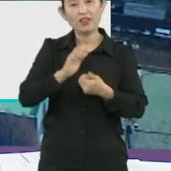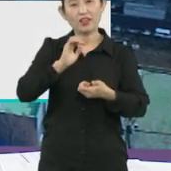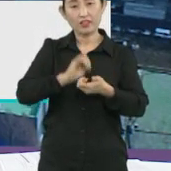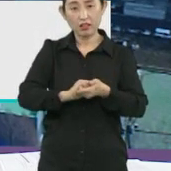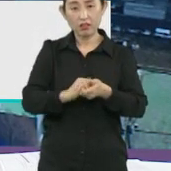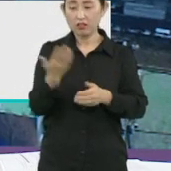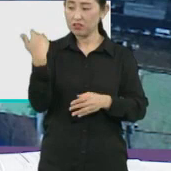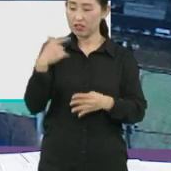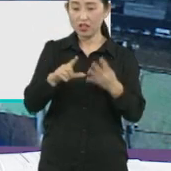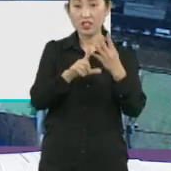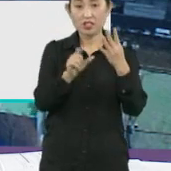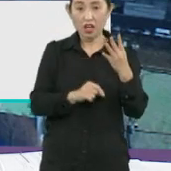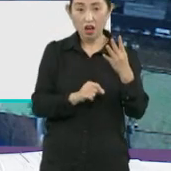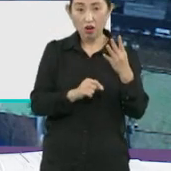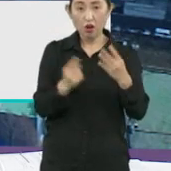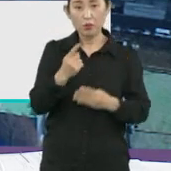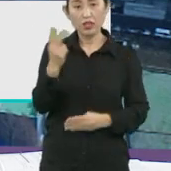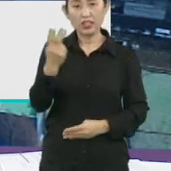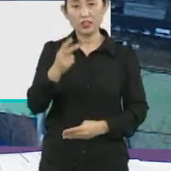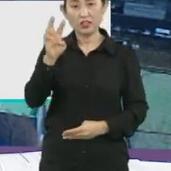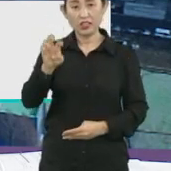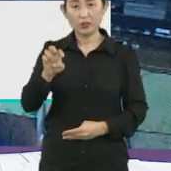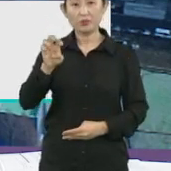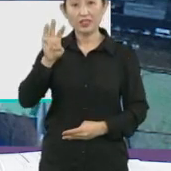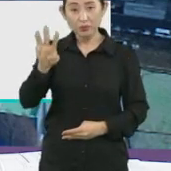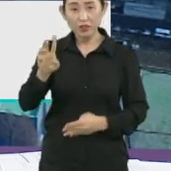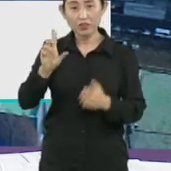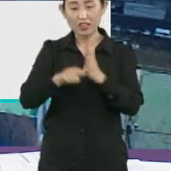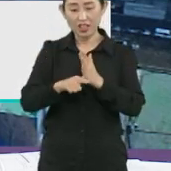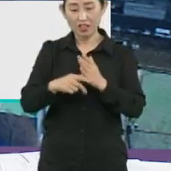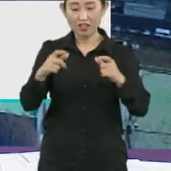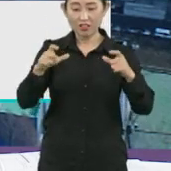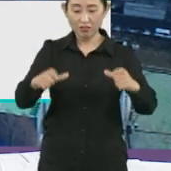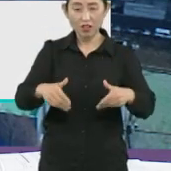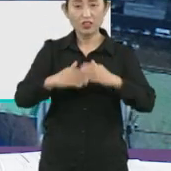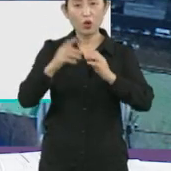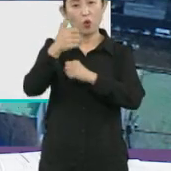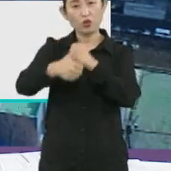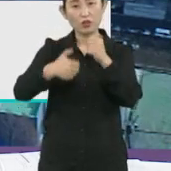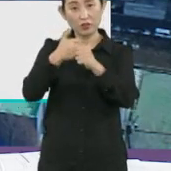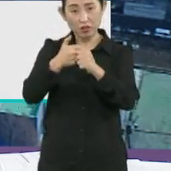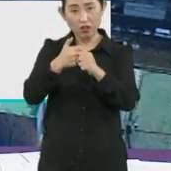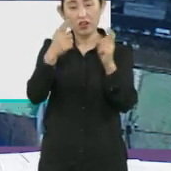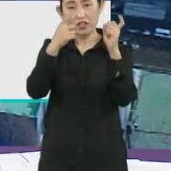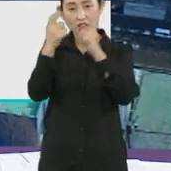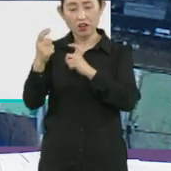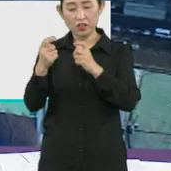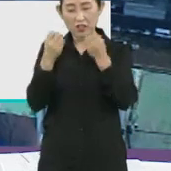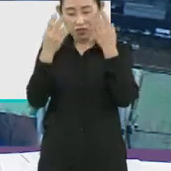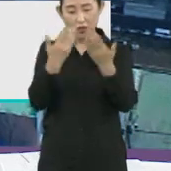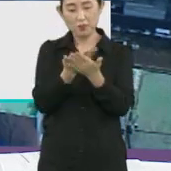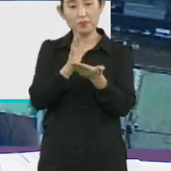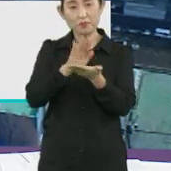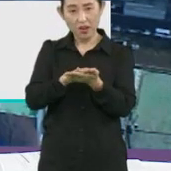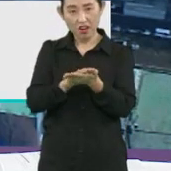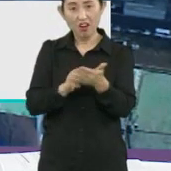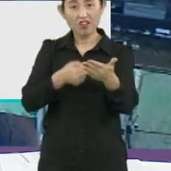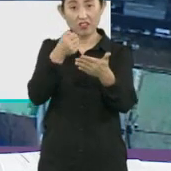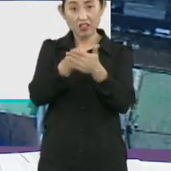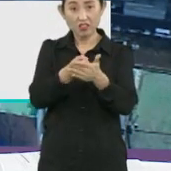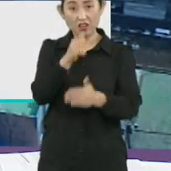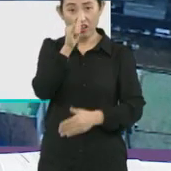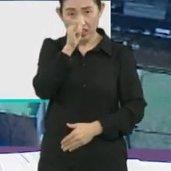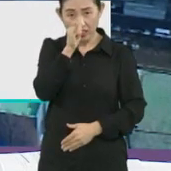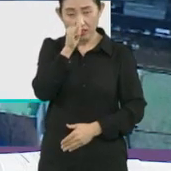4월 2023년 대덕특구 50주년을 맞아 대덕특구 재창조 사업이 확정된 바 있는데요. 오늘 위원회가